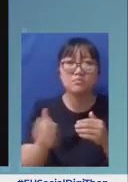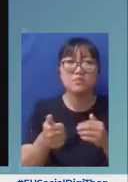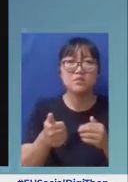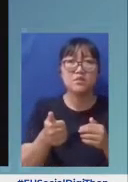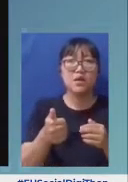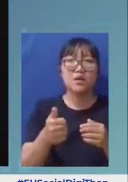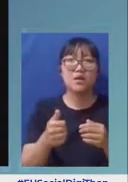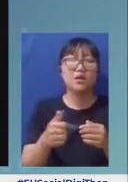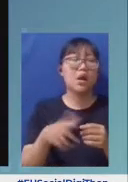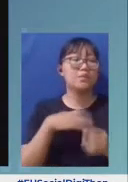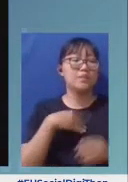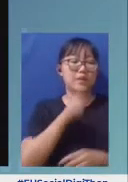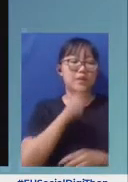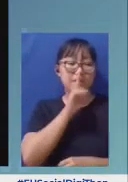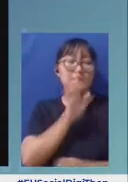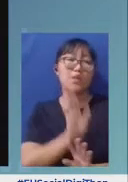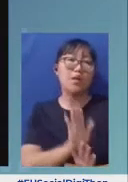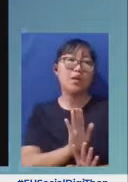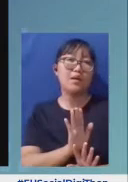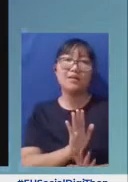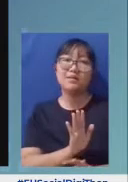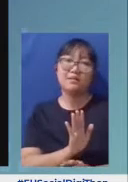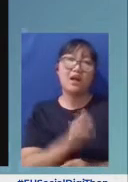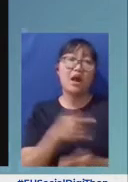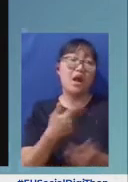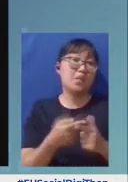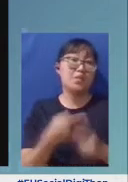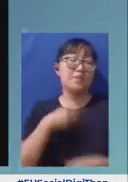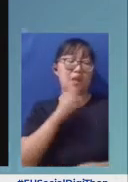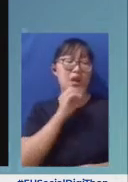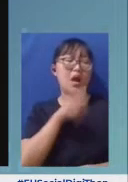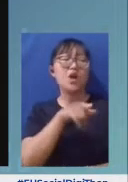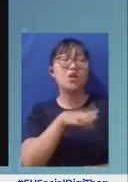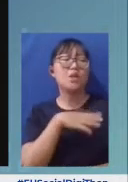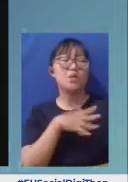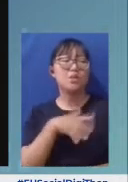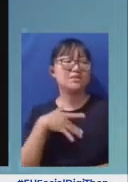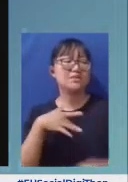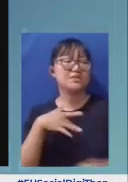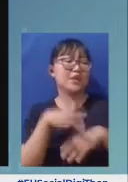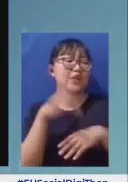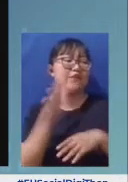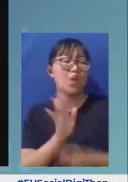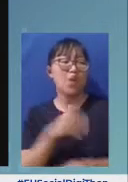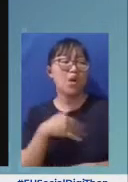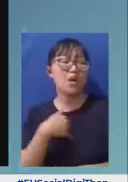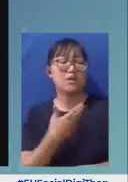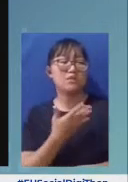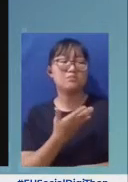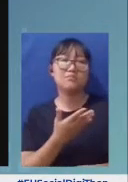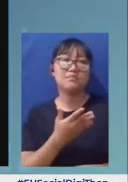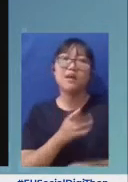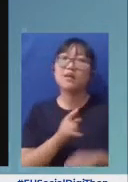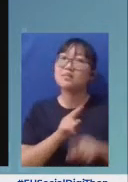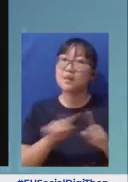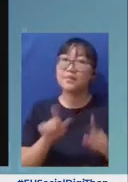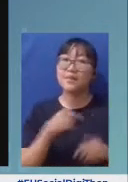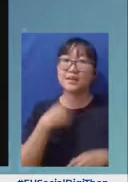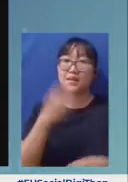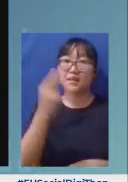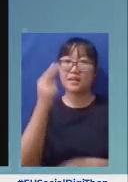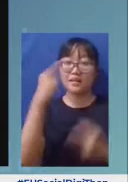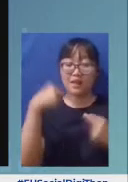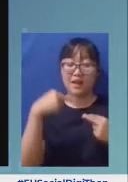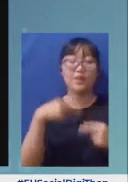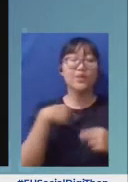cuman digituin aja kok, dia aja yang sensi, gak bisa. Ya, karena kita perlu ngukur tiap orang beda-beda ya. Dan tentu